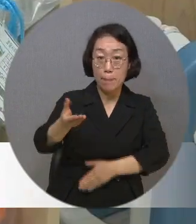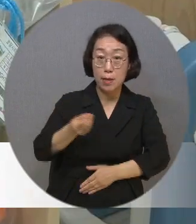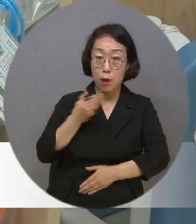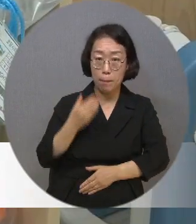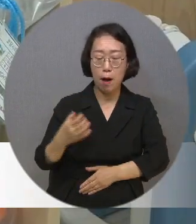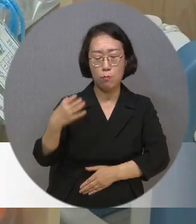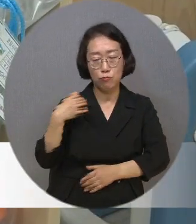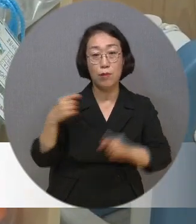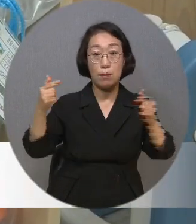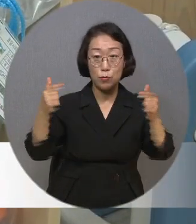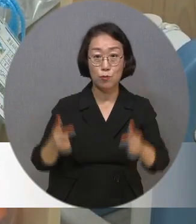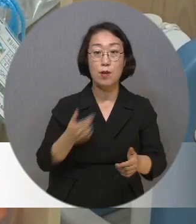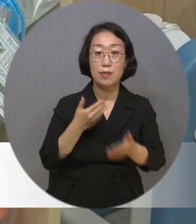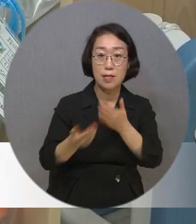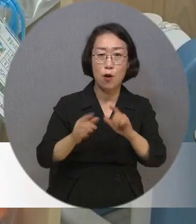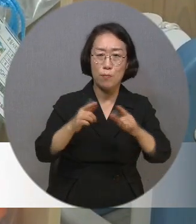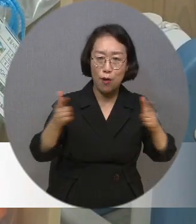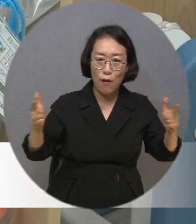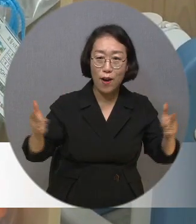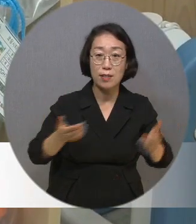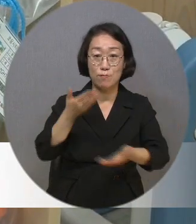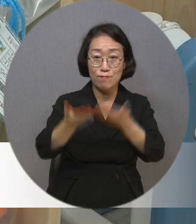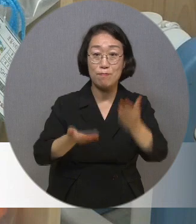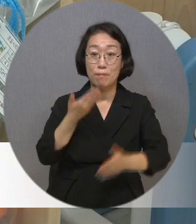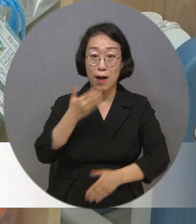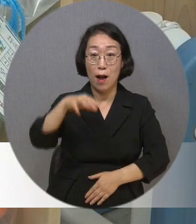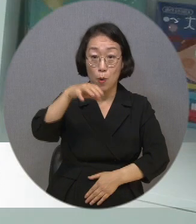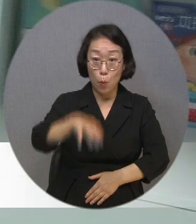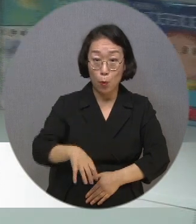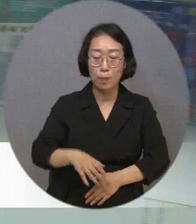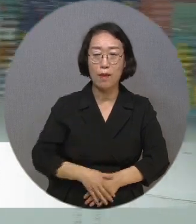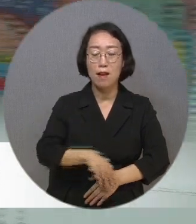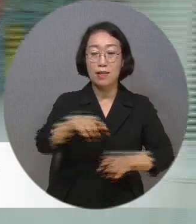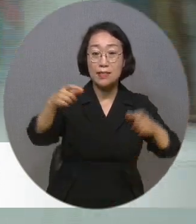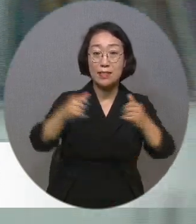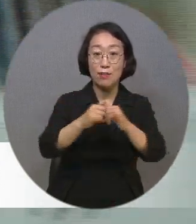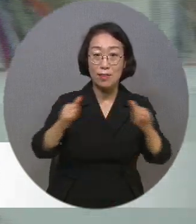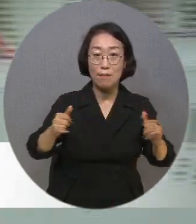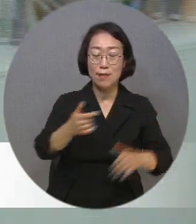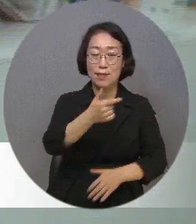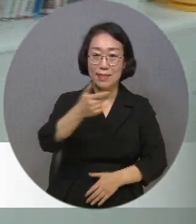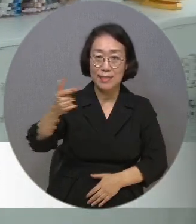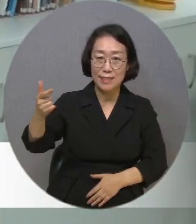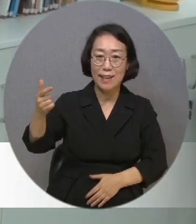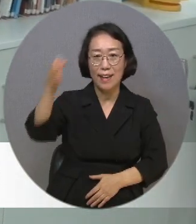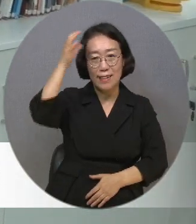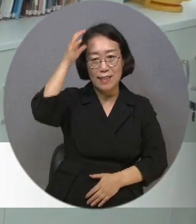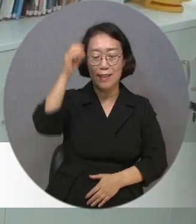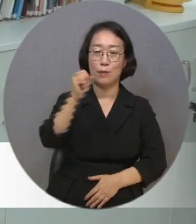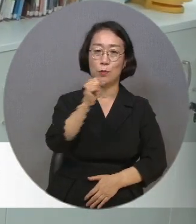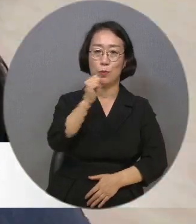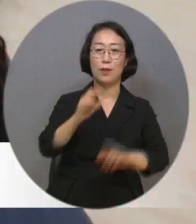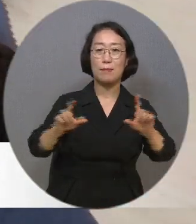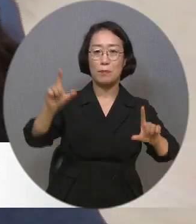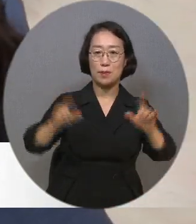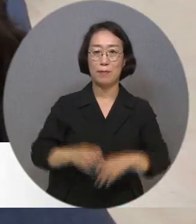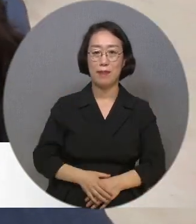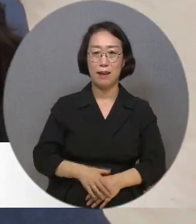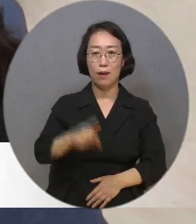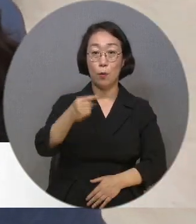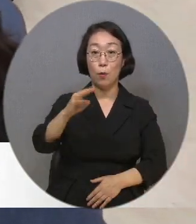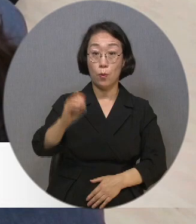아이들에게 다양한 체험을 제공하는 장난감 도서관이 생겨 지역 주민들이 크게 반기고 있습니다.